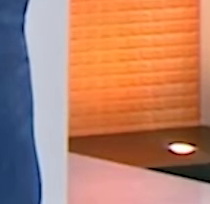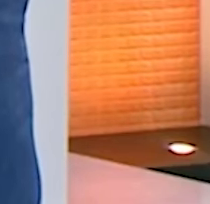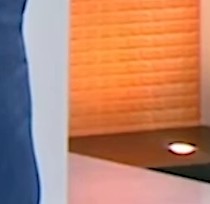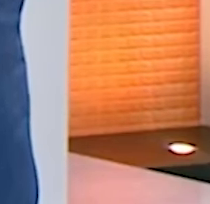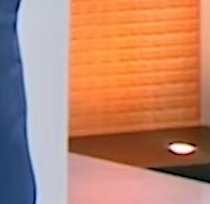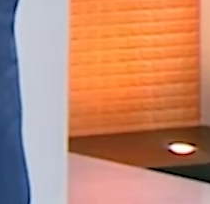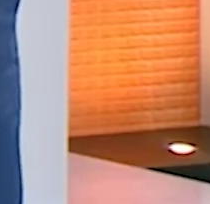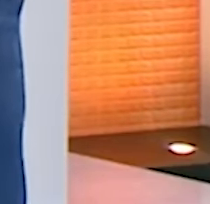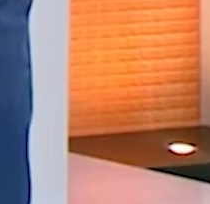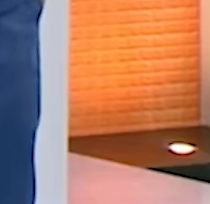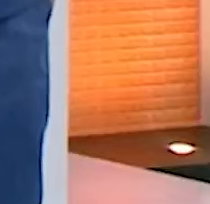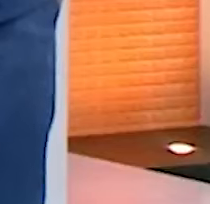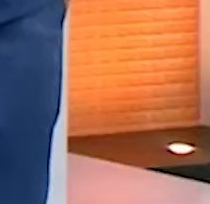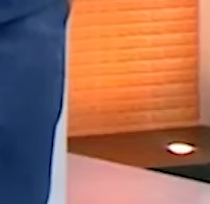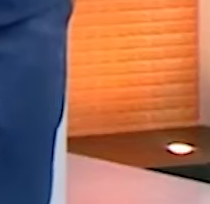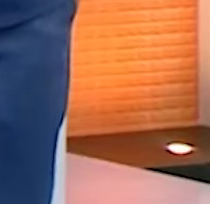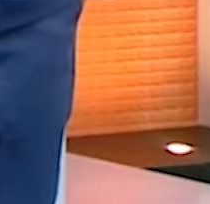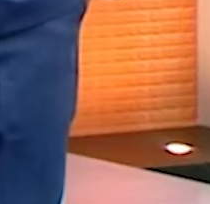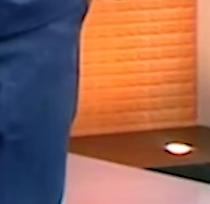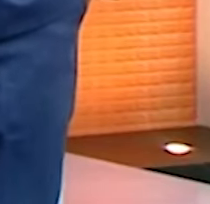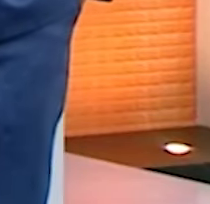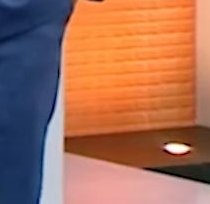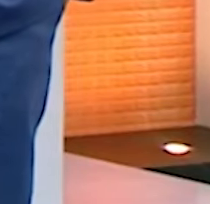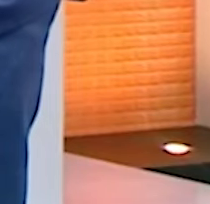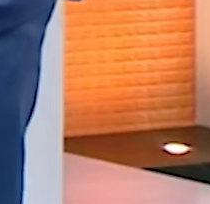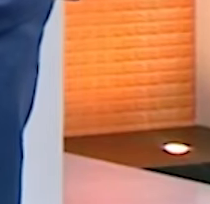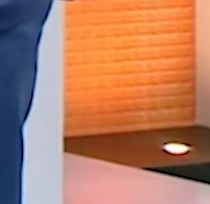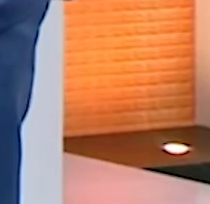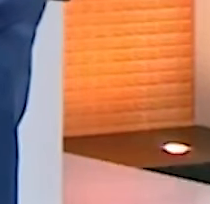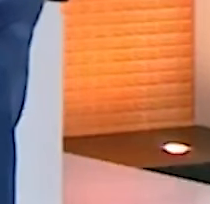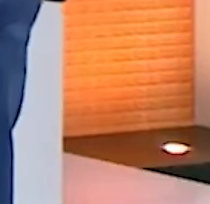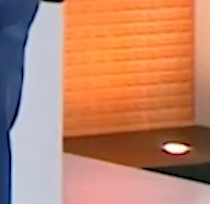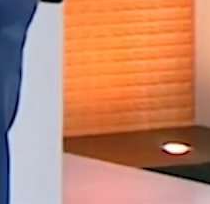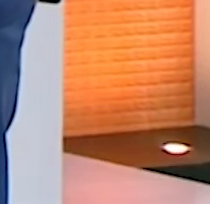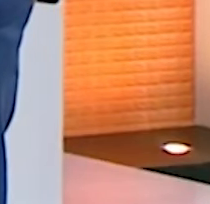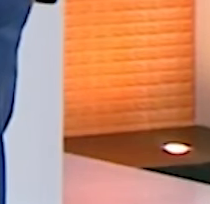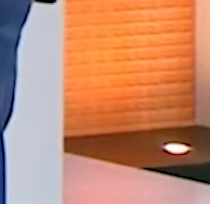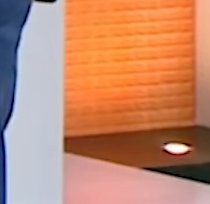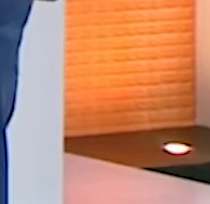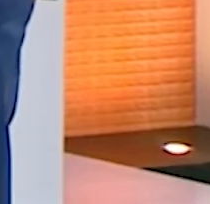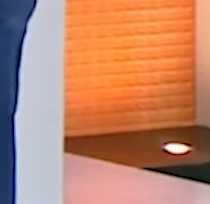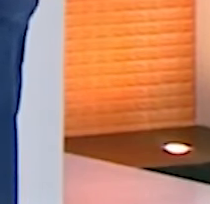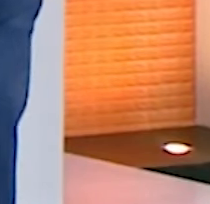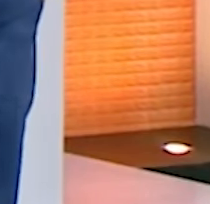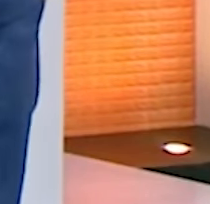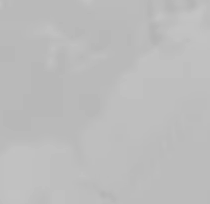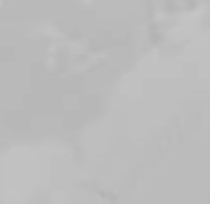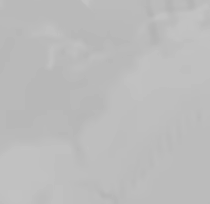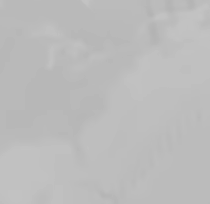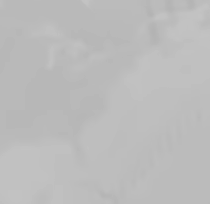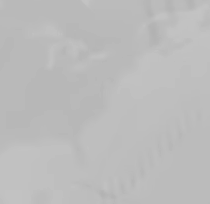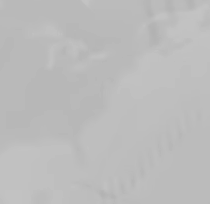GMA Pinoy TV at sa www.gmanews.tv.